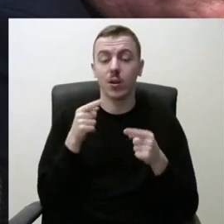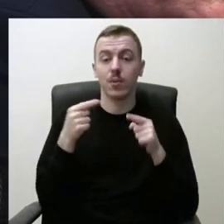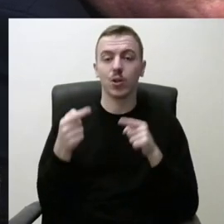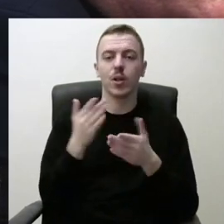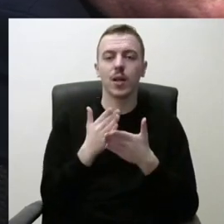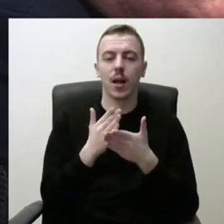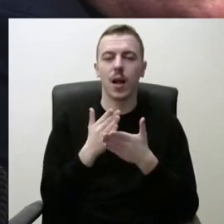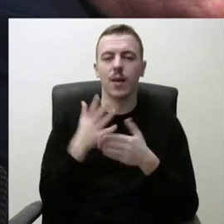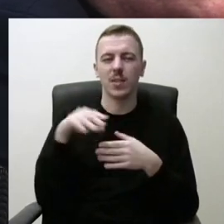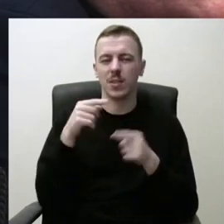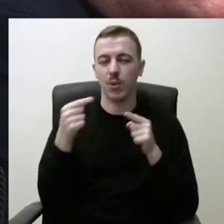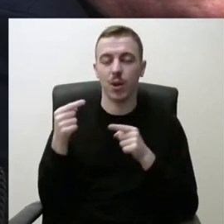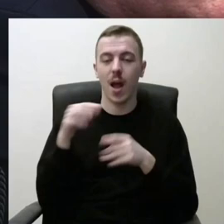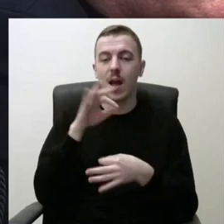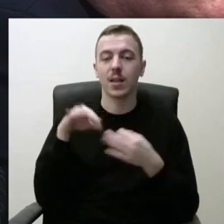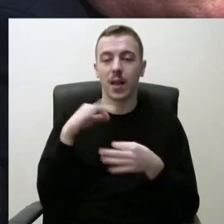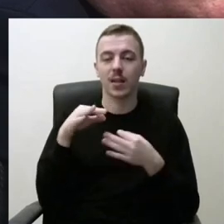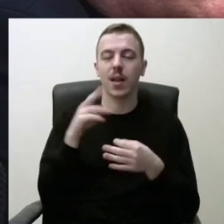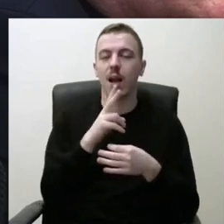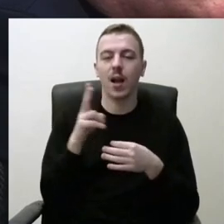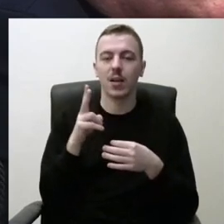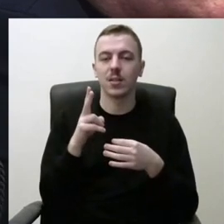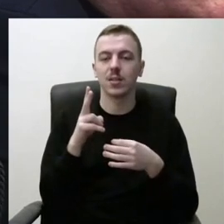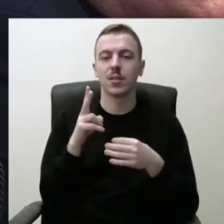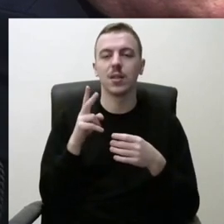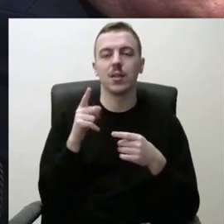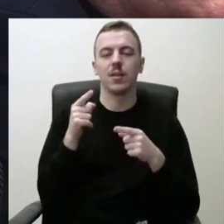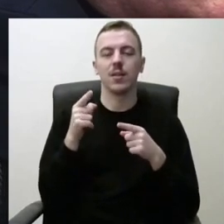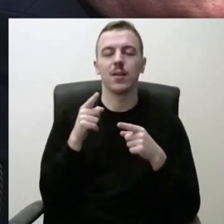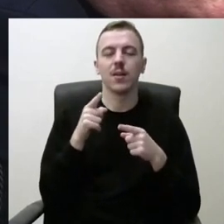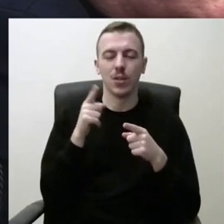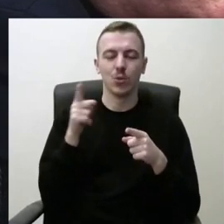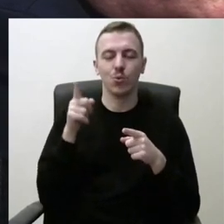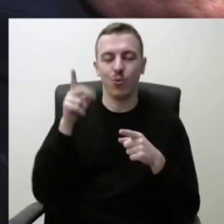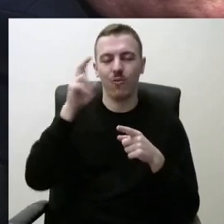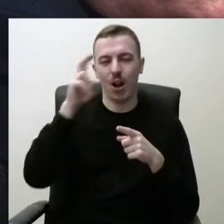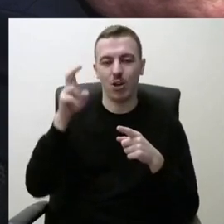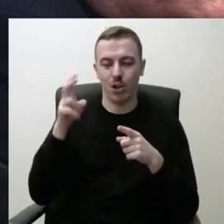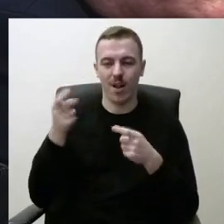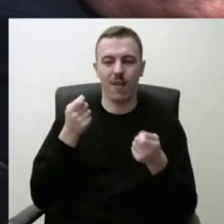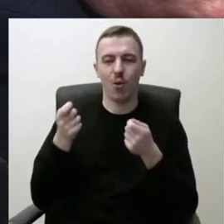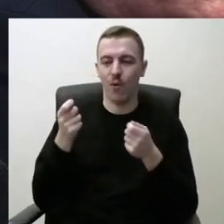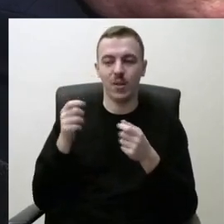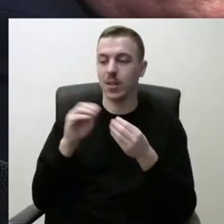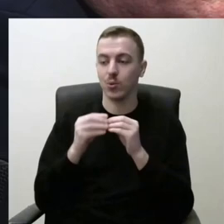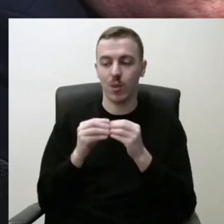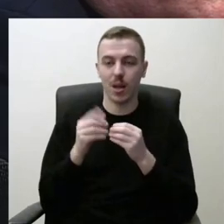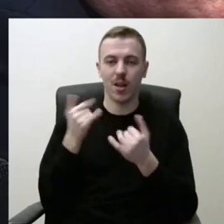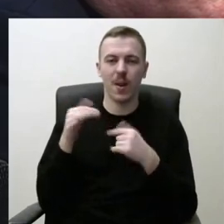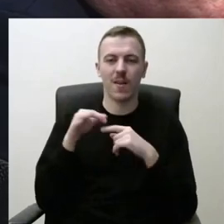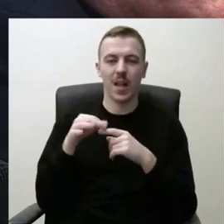dalimi tie architektai, kurie nesutarė su vykdomąja valdžia ir tai yra būtent šiuo metu vedlys